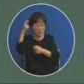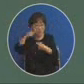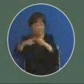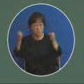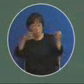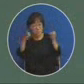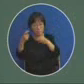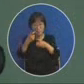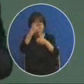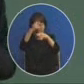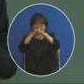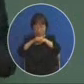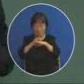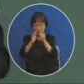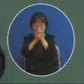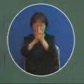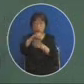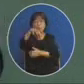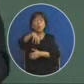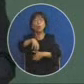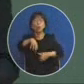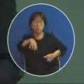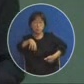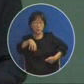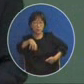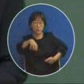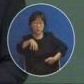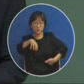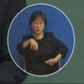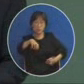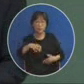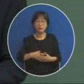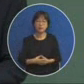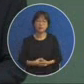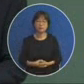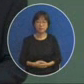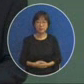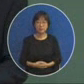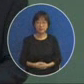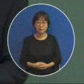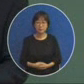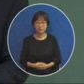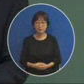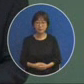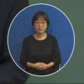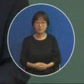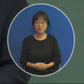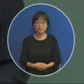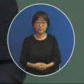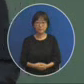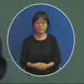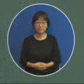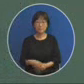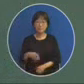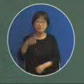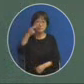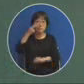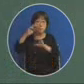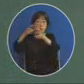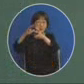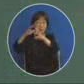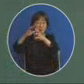your descendants can come together to share forum and speak about all the things they've experienced in the 237 nations. 미국에서 공부 많이 한 분이 그러더라고요.